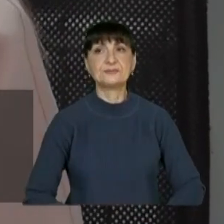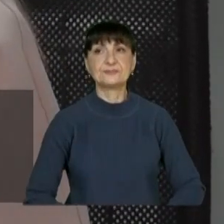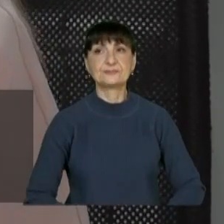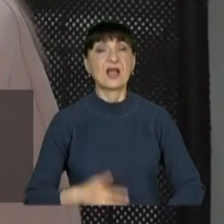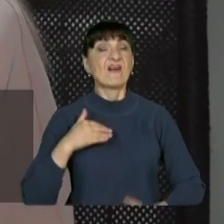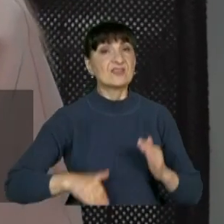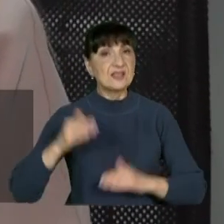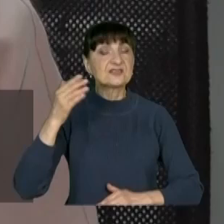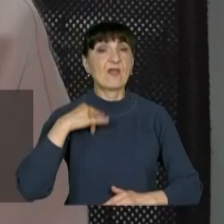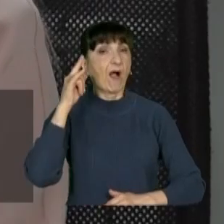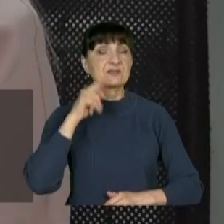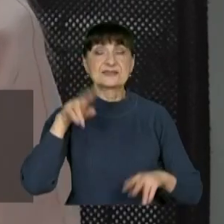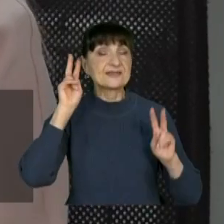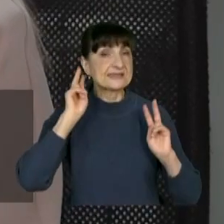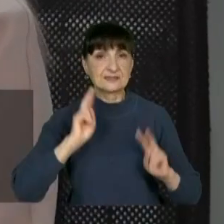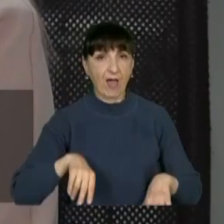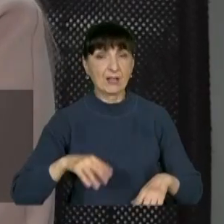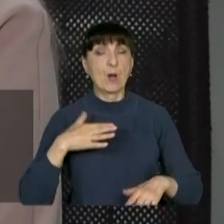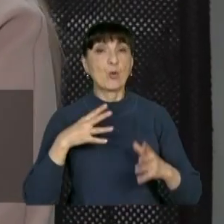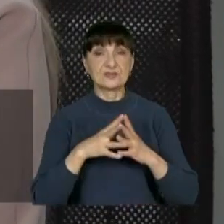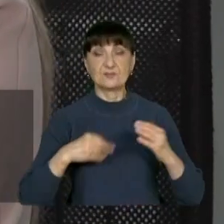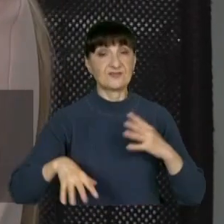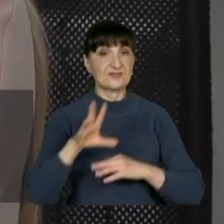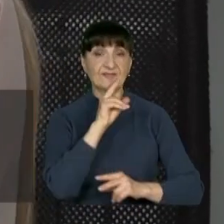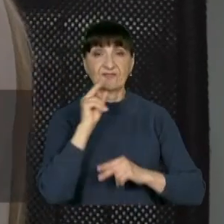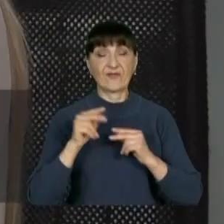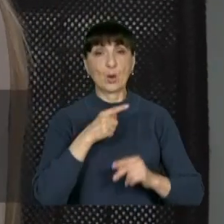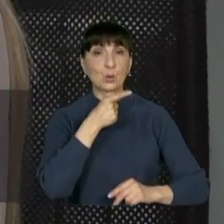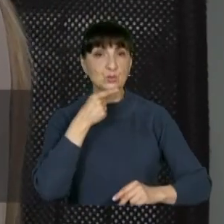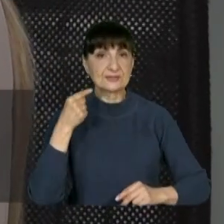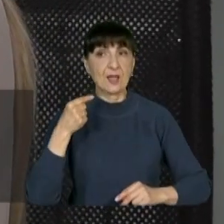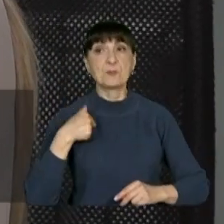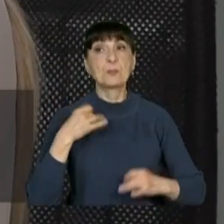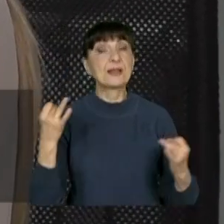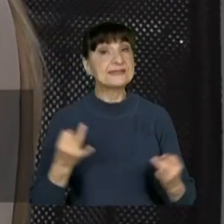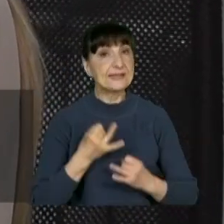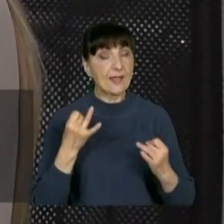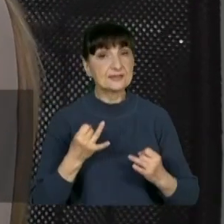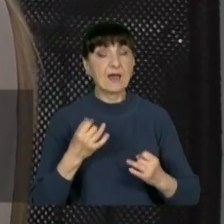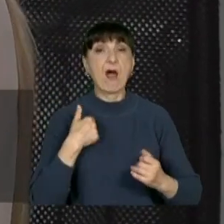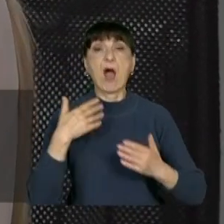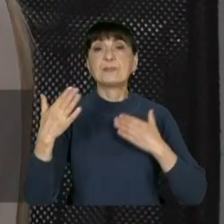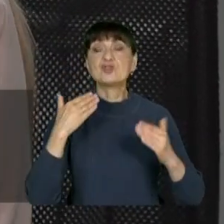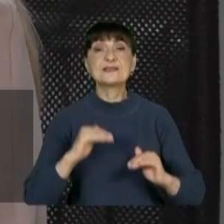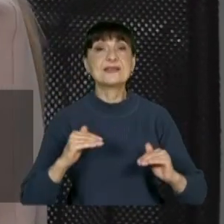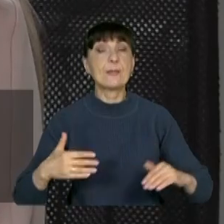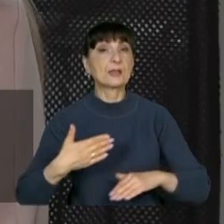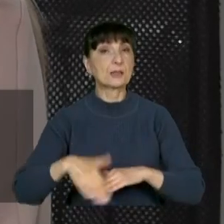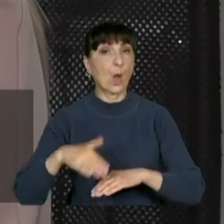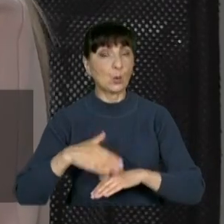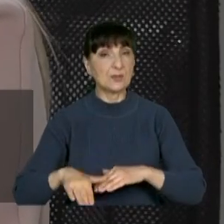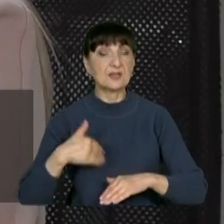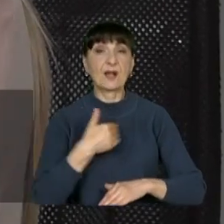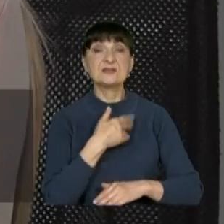В детстве я не владела казахским языком, так как в моей семье все разговаривали на русском. Мне было интересно, на каком языке общаются ребята на улице. Мне